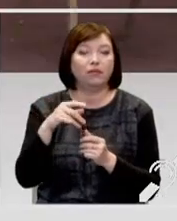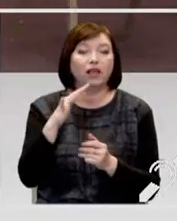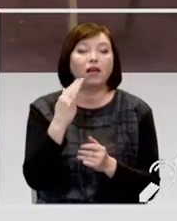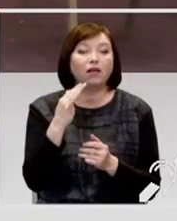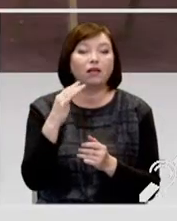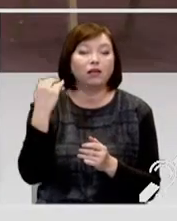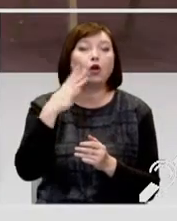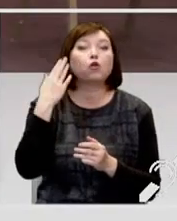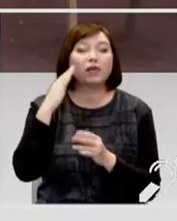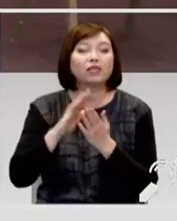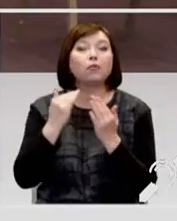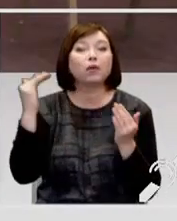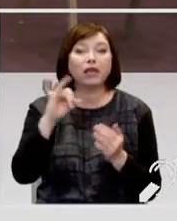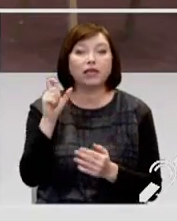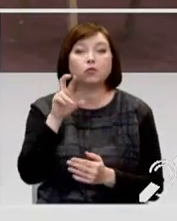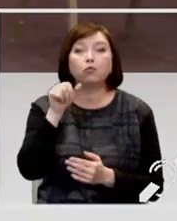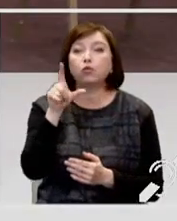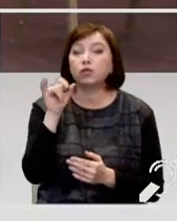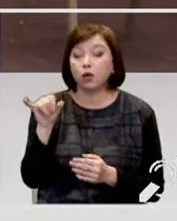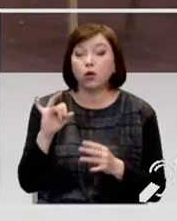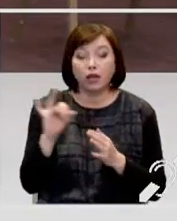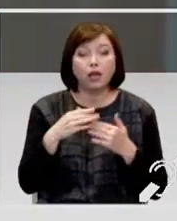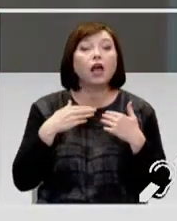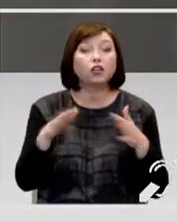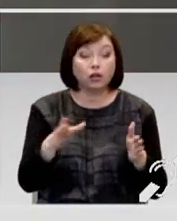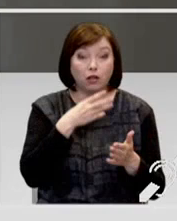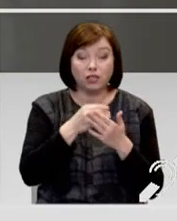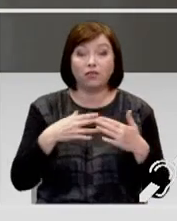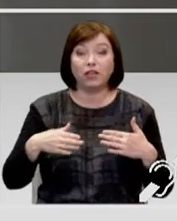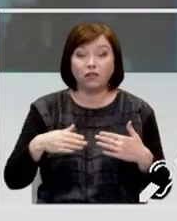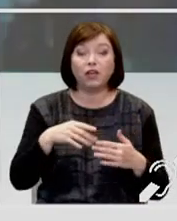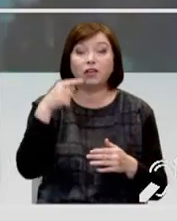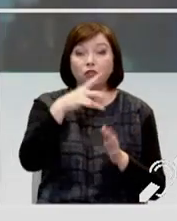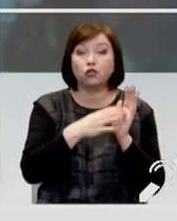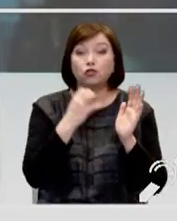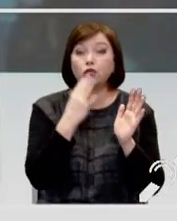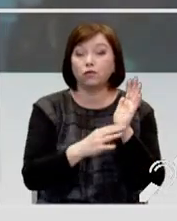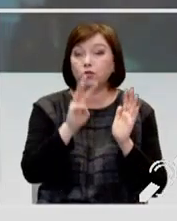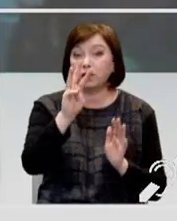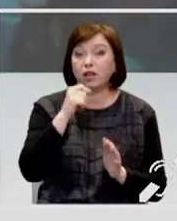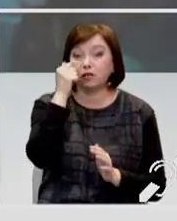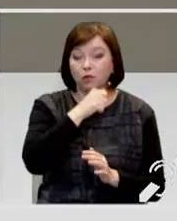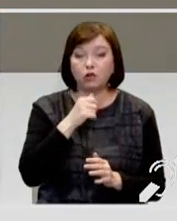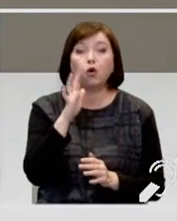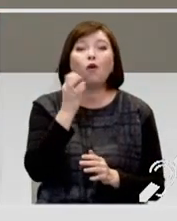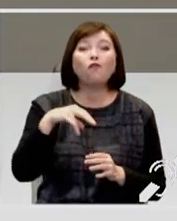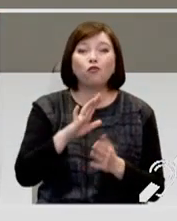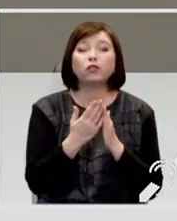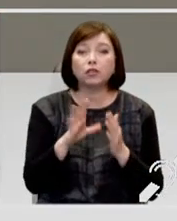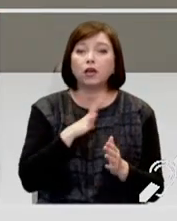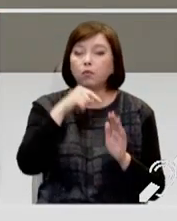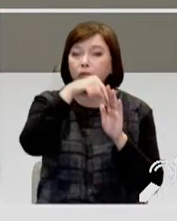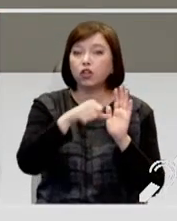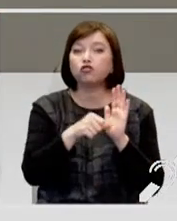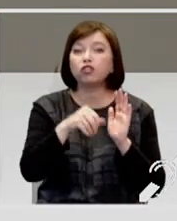Județene Vasile Voiculescu din Buzău și și-a deschis porțile în 1993. Fondul primar de cărți a fost de 6.000